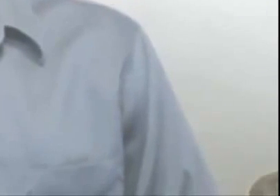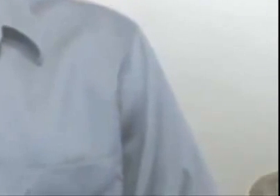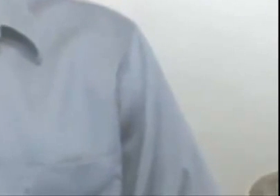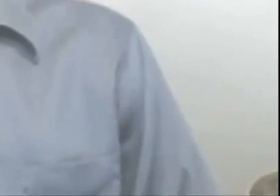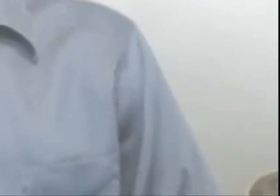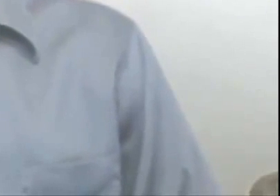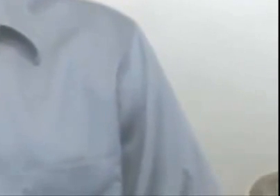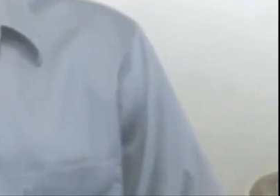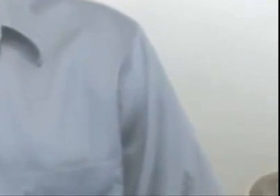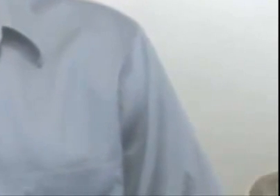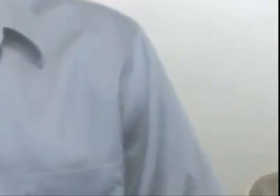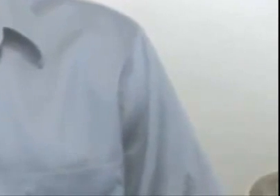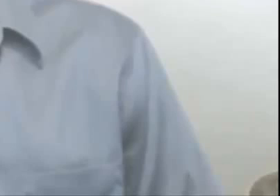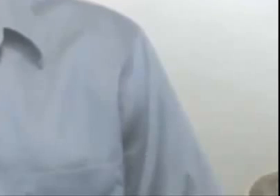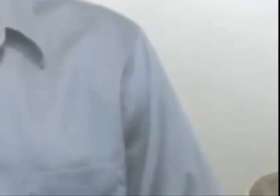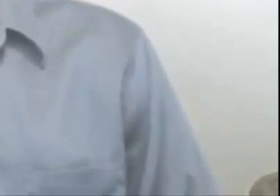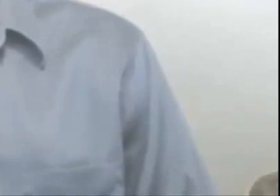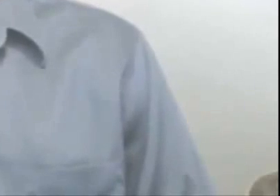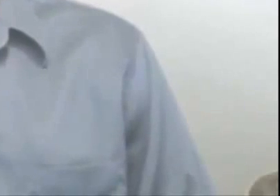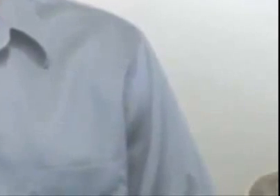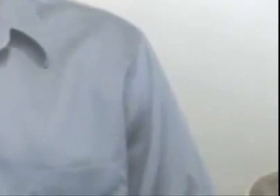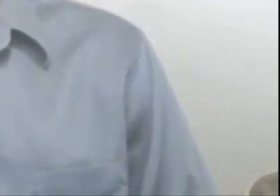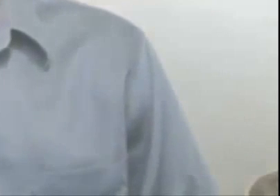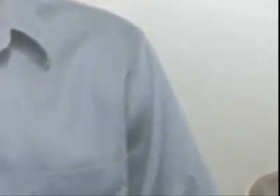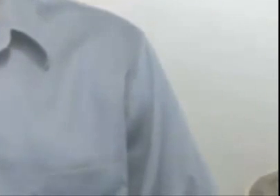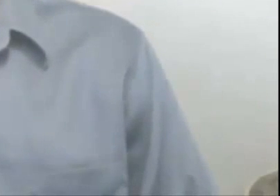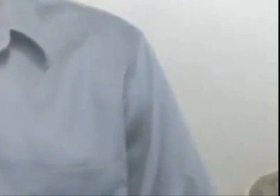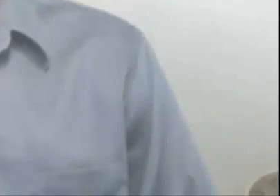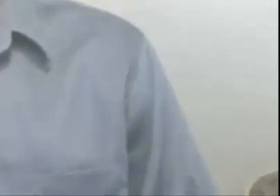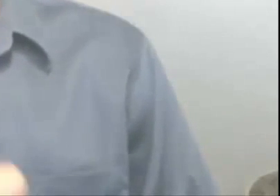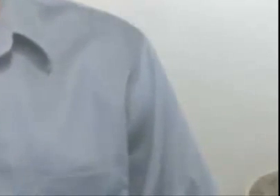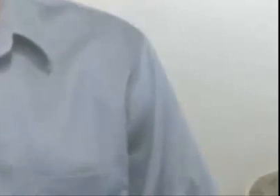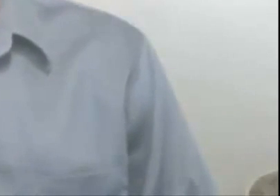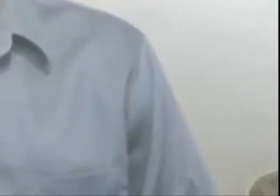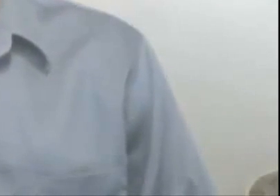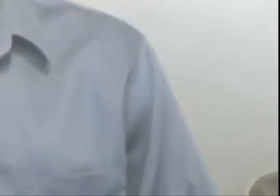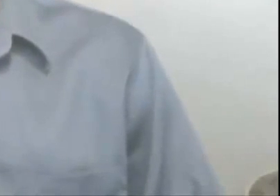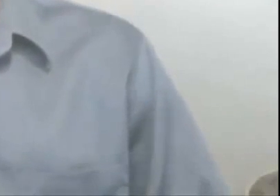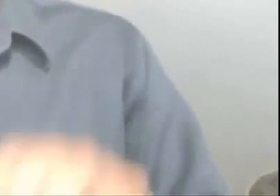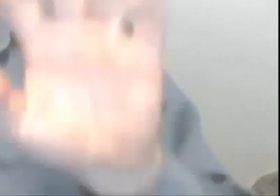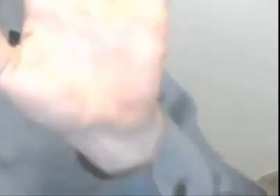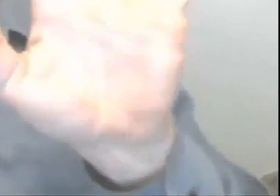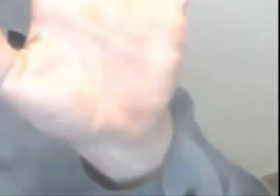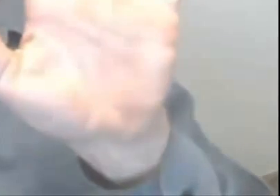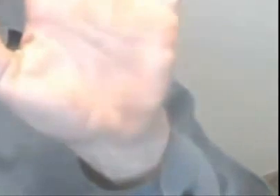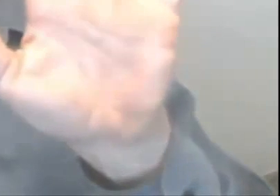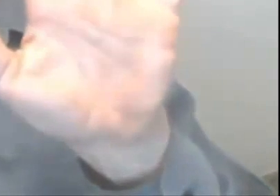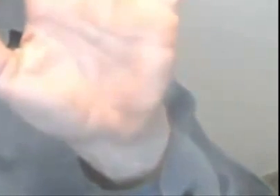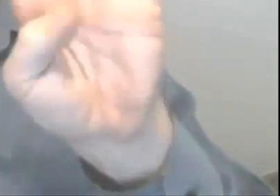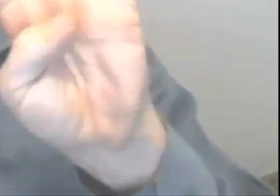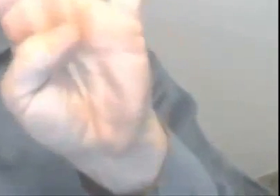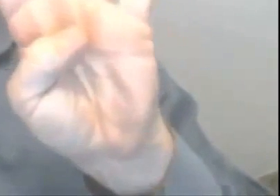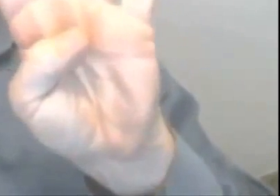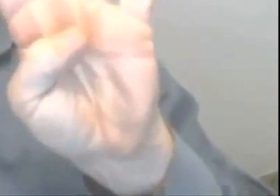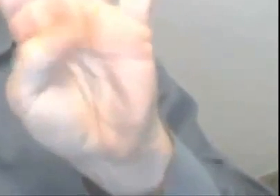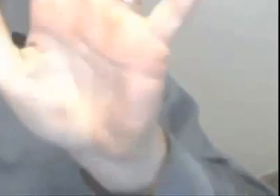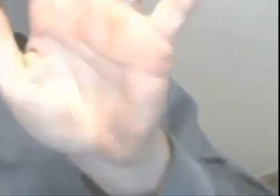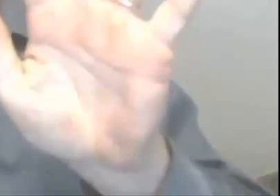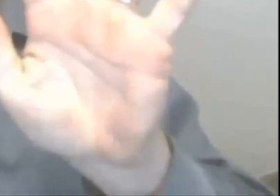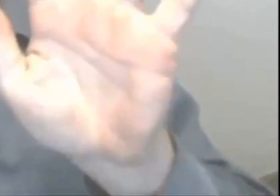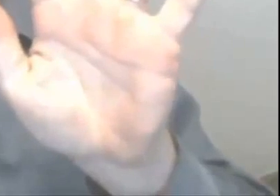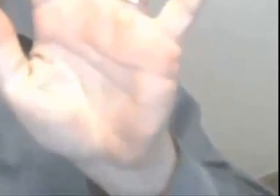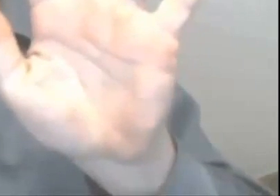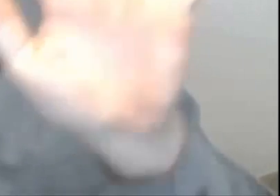Bonjour et bienvenue à leçon 1. Point... Non, c'est pas vrai. Ça,